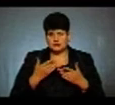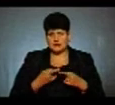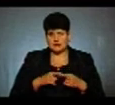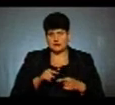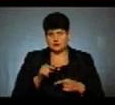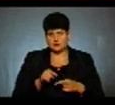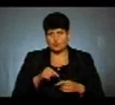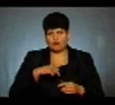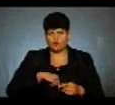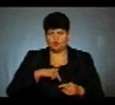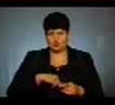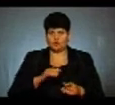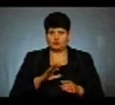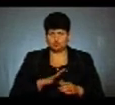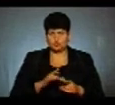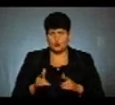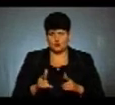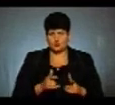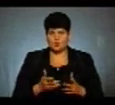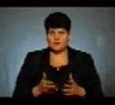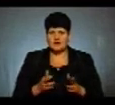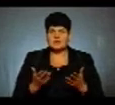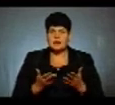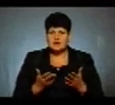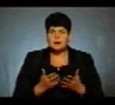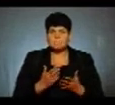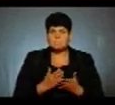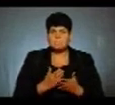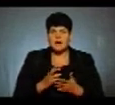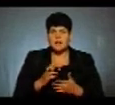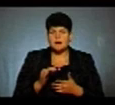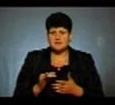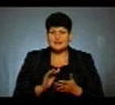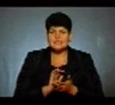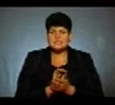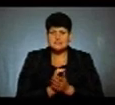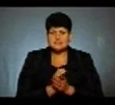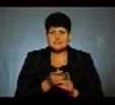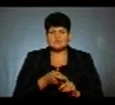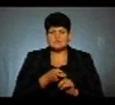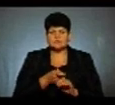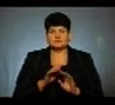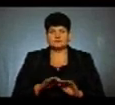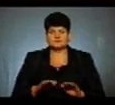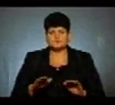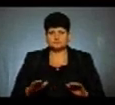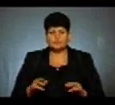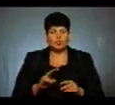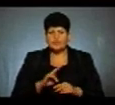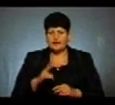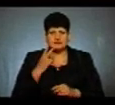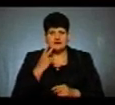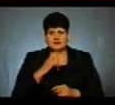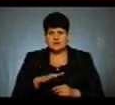курсу, внутрішньо була до цього готова, яка б мала такий тісний контакт з учнями, бо не завжди